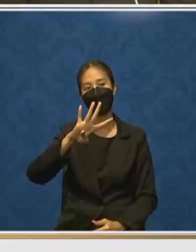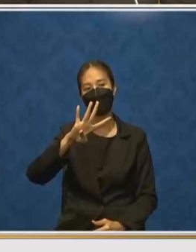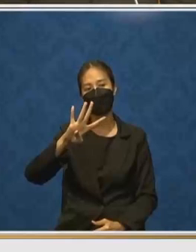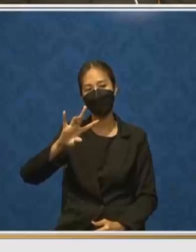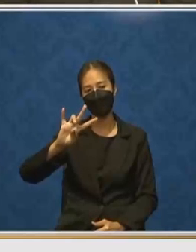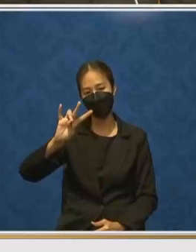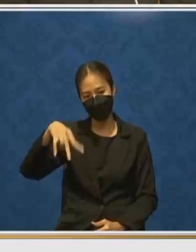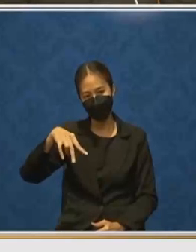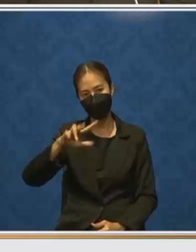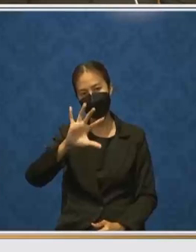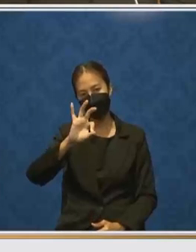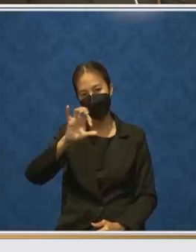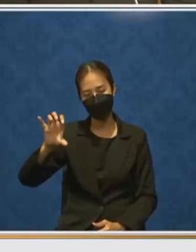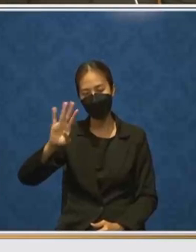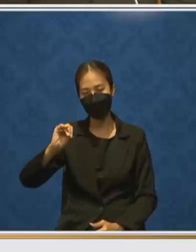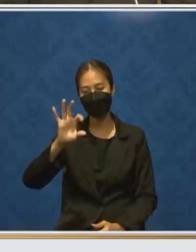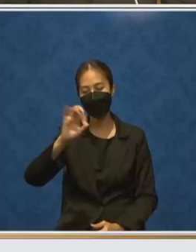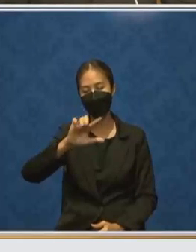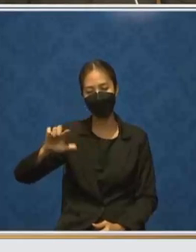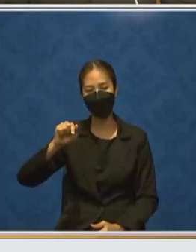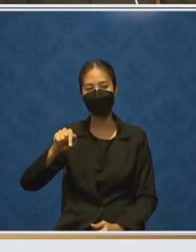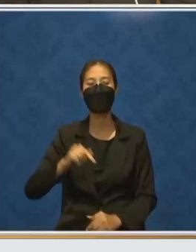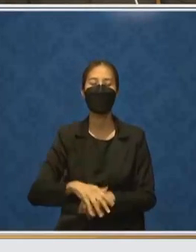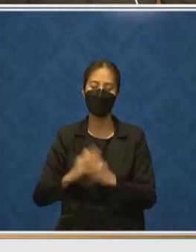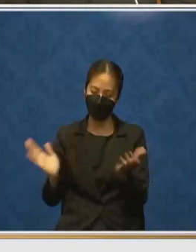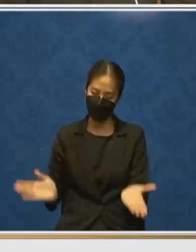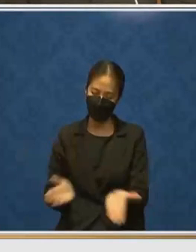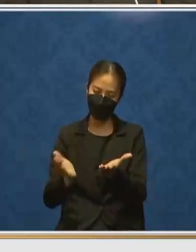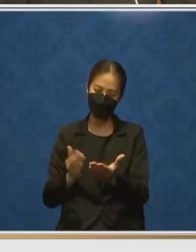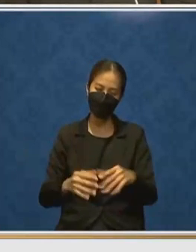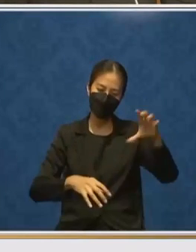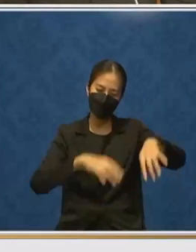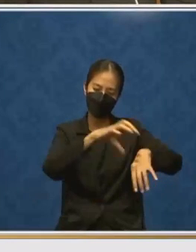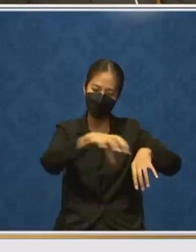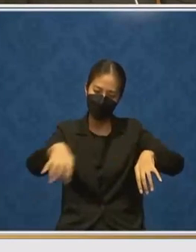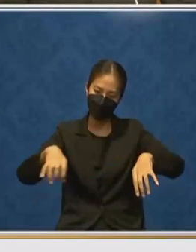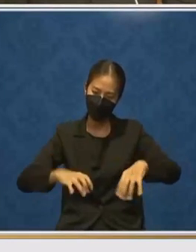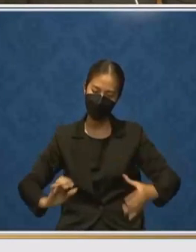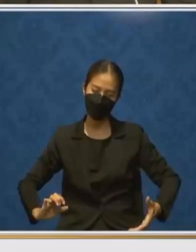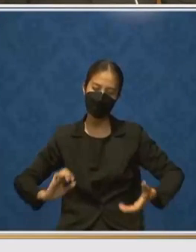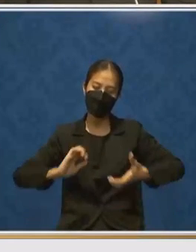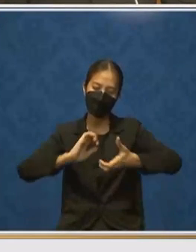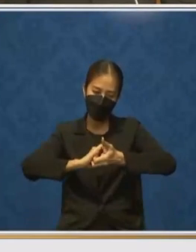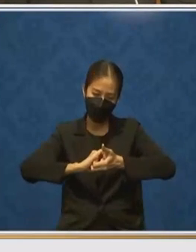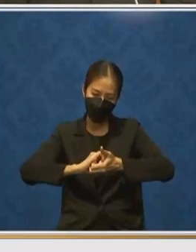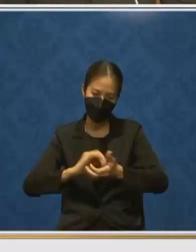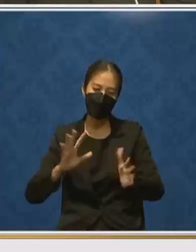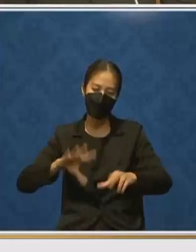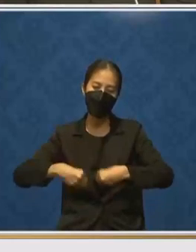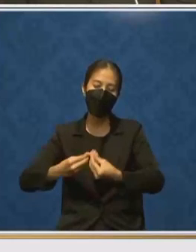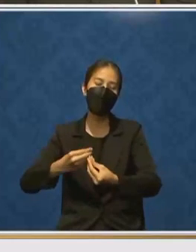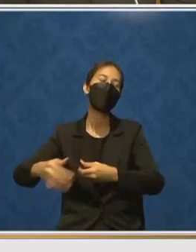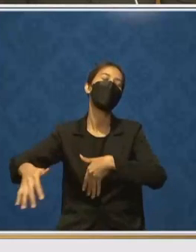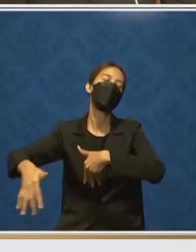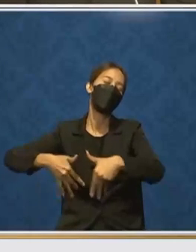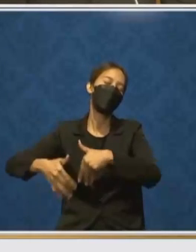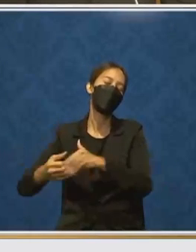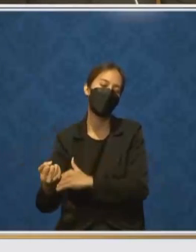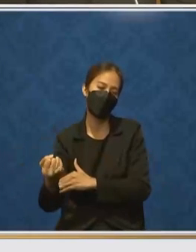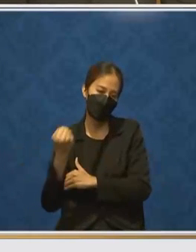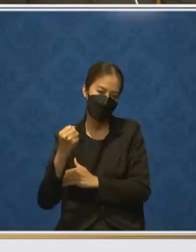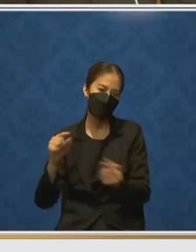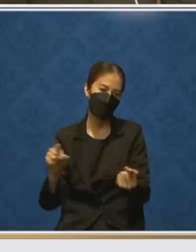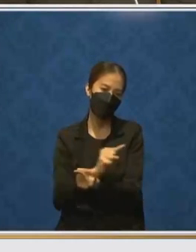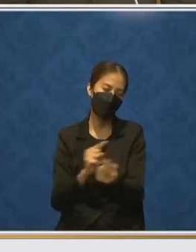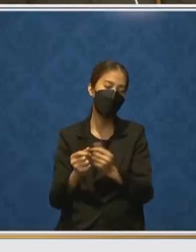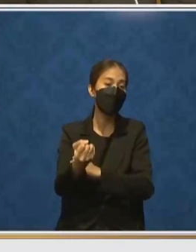7,949.7 ล้านบาทเพื่อส่งเสริมให้ทุกภาคส่วนมีส่วนร่วมในการสร้างพลังในชุมชนให้เกิดพลังทางสังคมสนับสนุนบทบาท